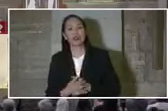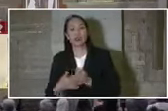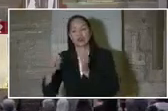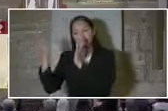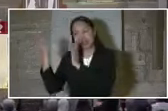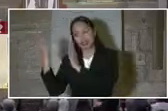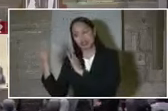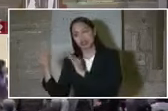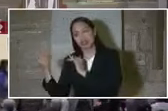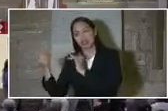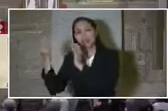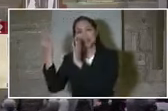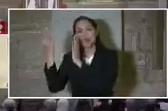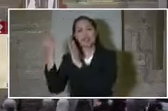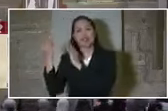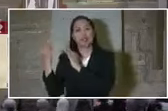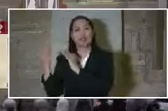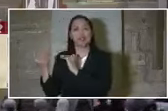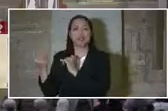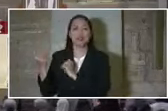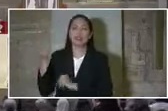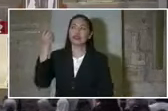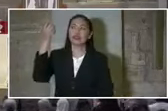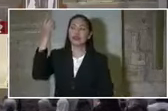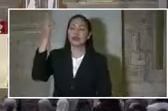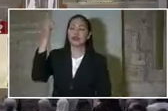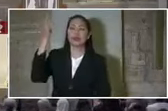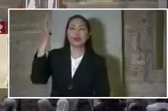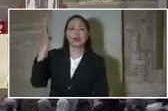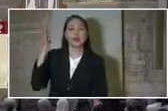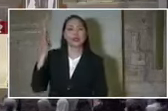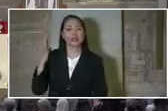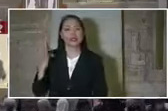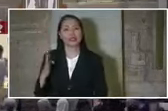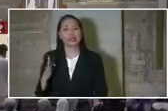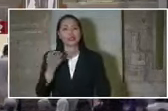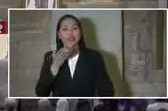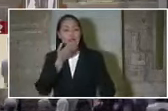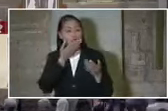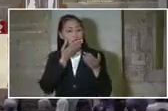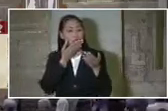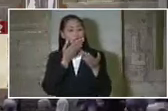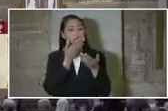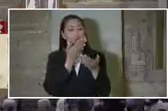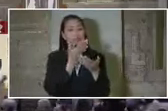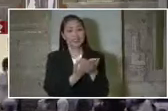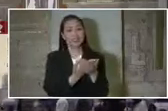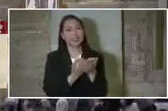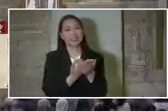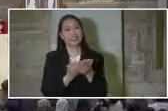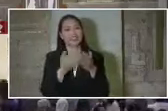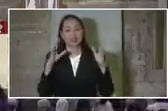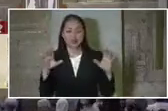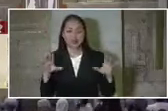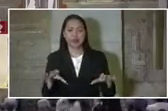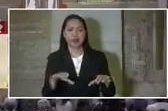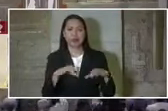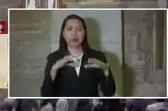tapat. Umasa ka sa Diyos ng mabuti